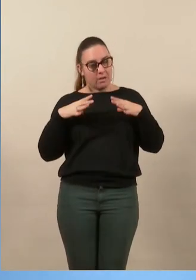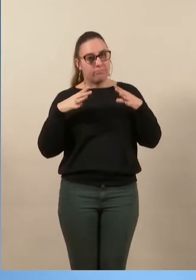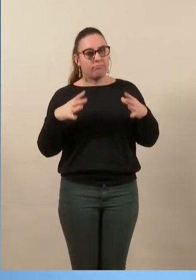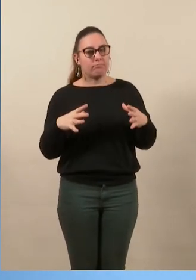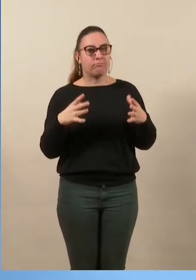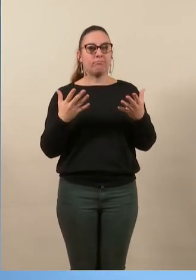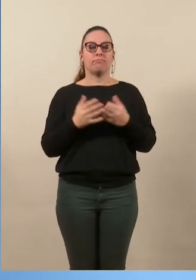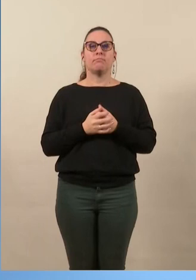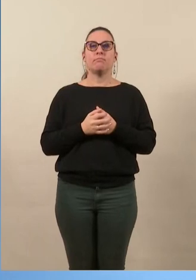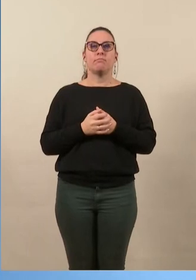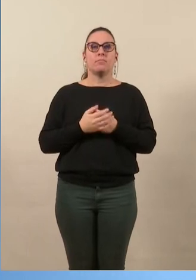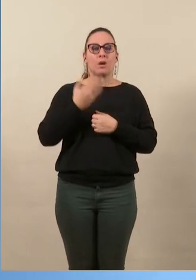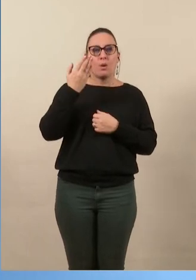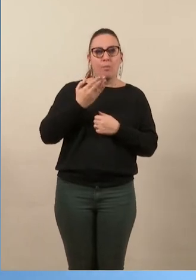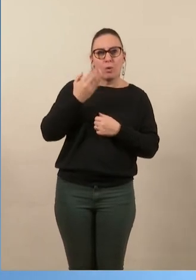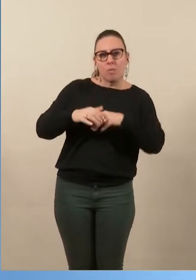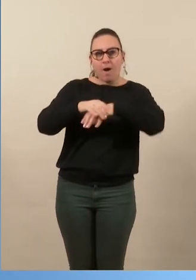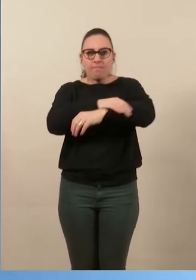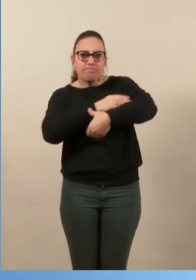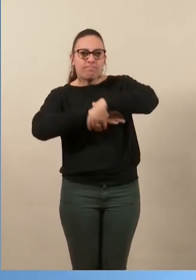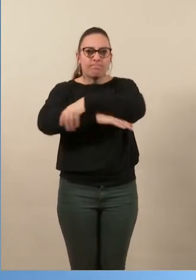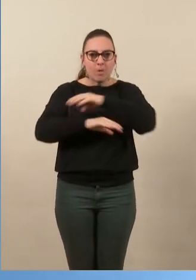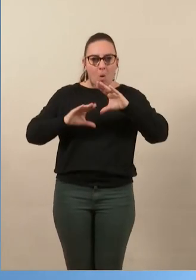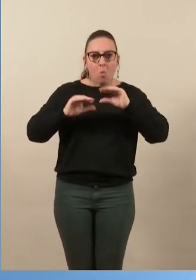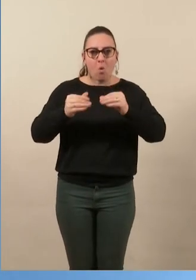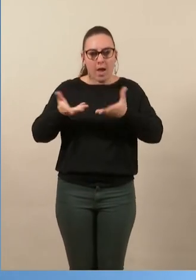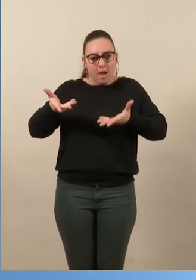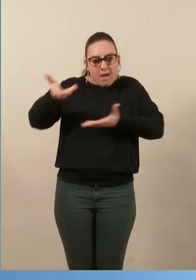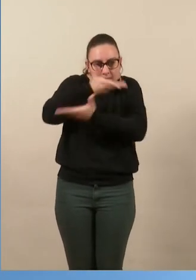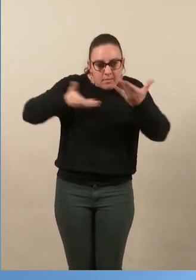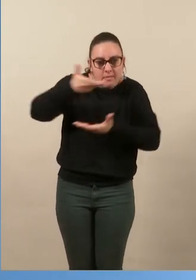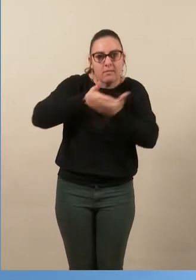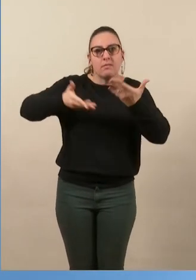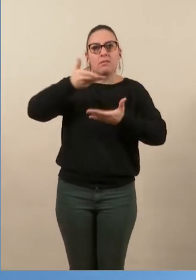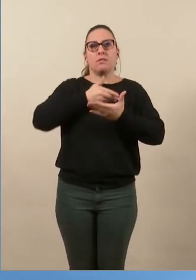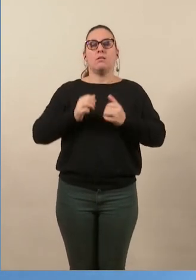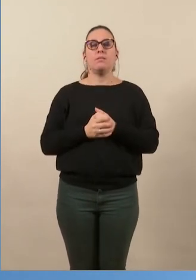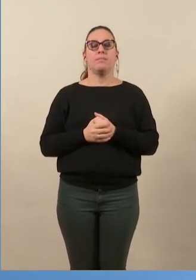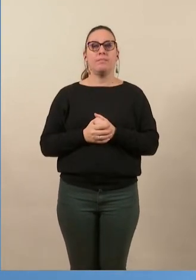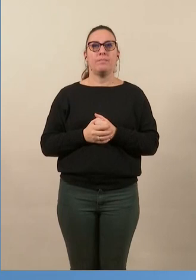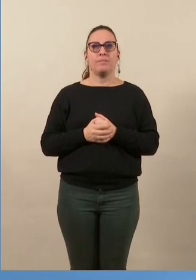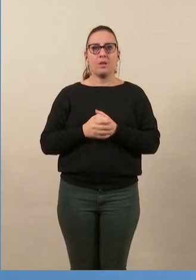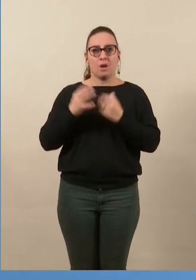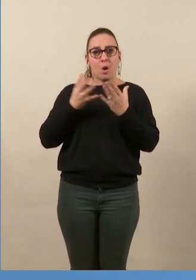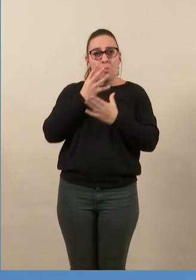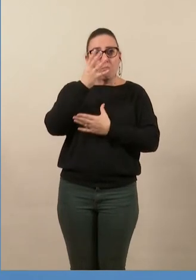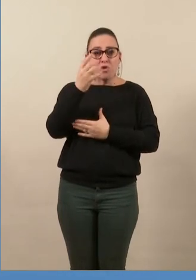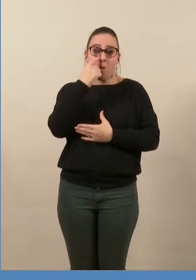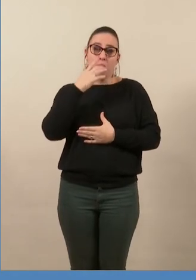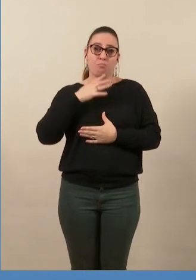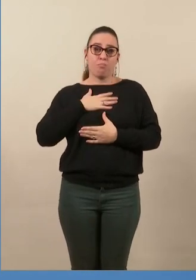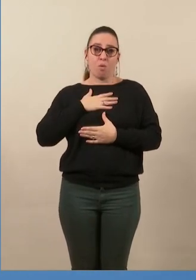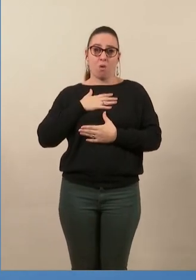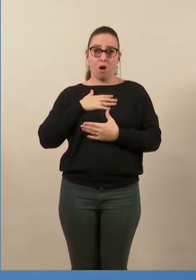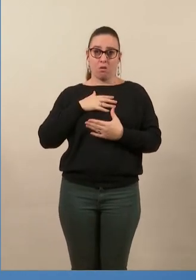de mettre concrètement les projets sur la table ces projets sur la table ils se sont traduits pour moi